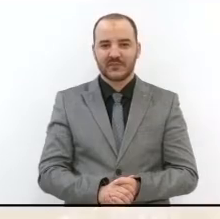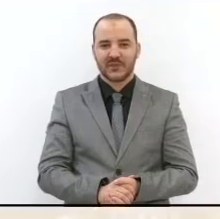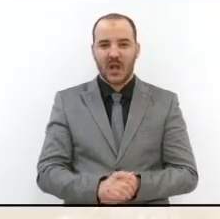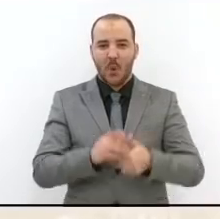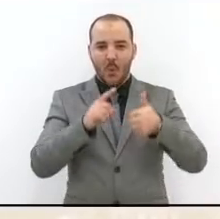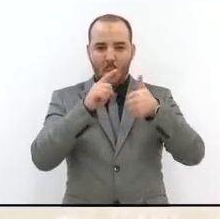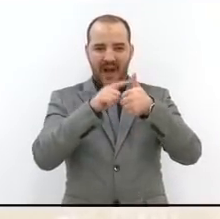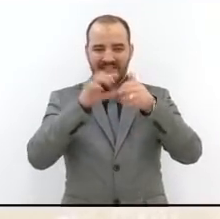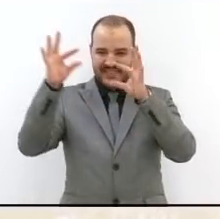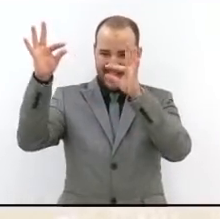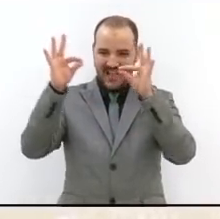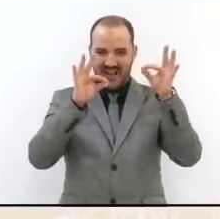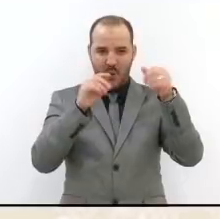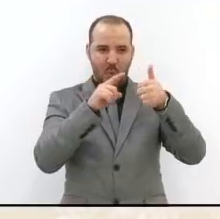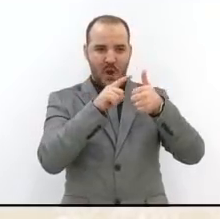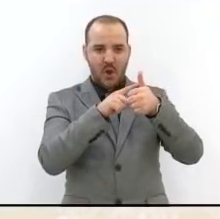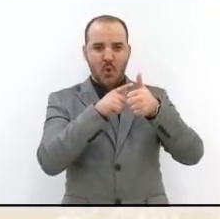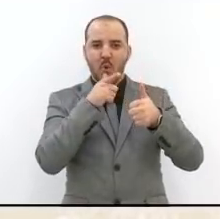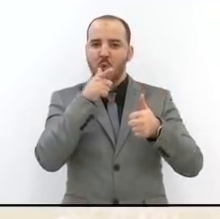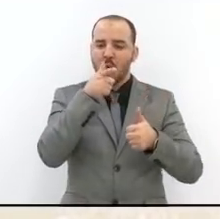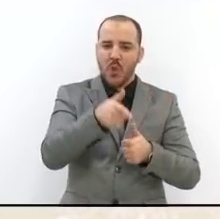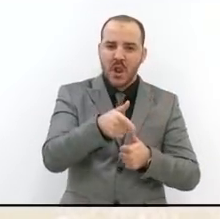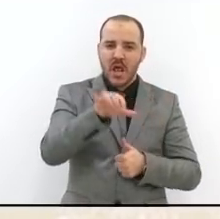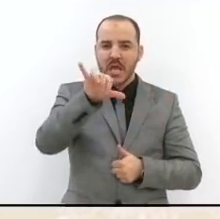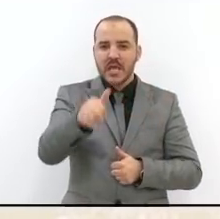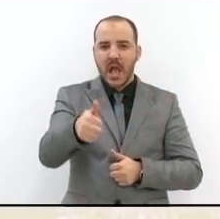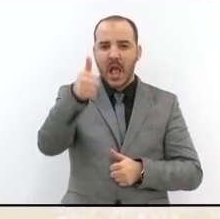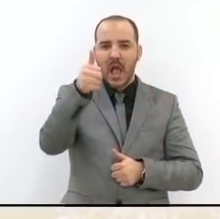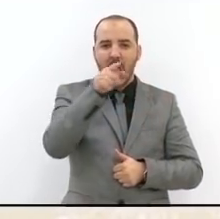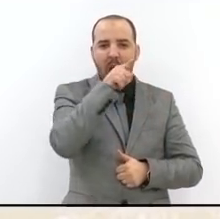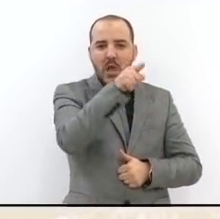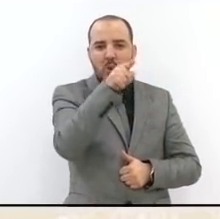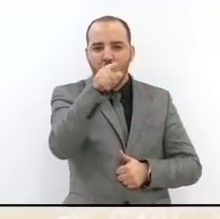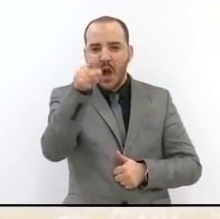الآية الأولى: قل يا أيها الكافرون.